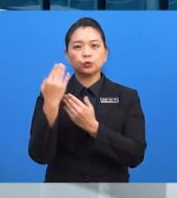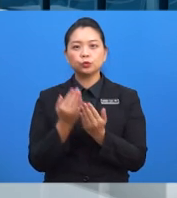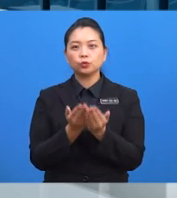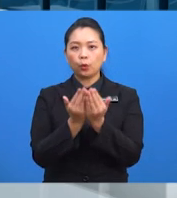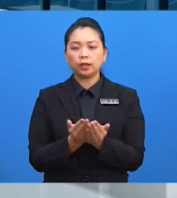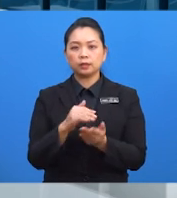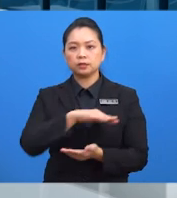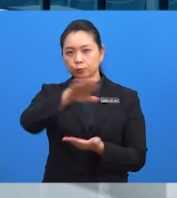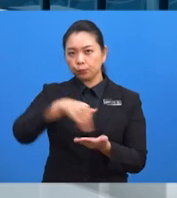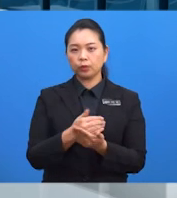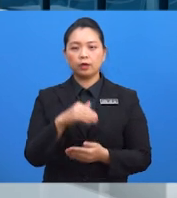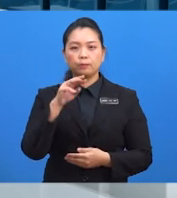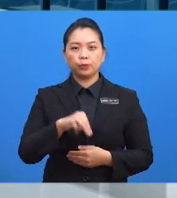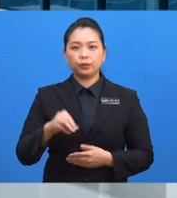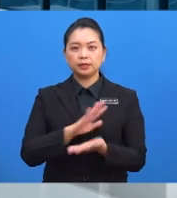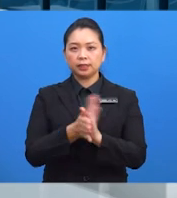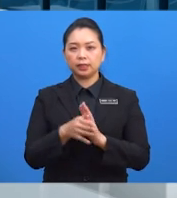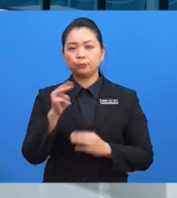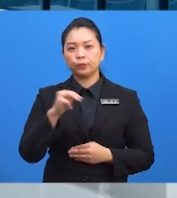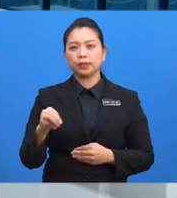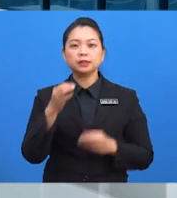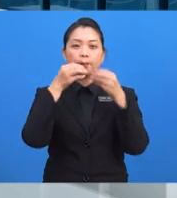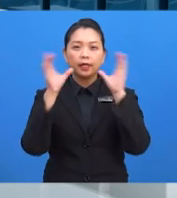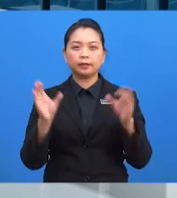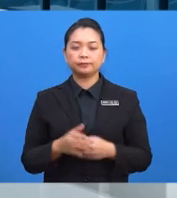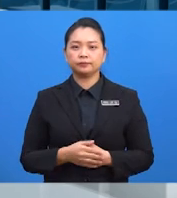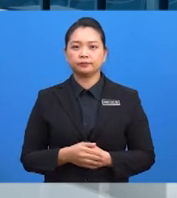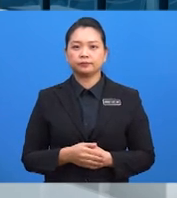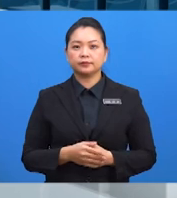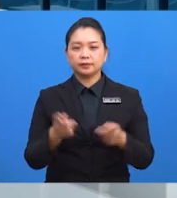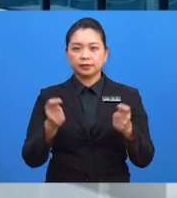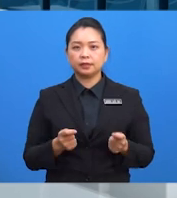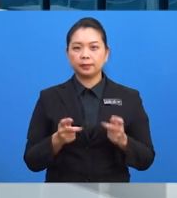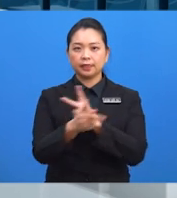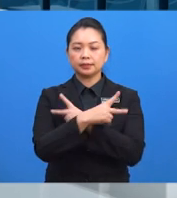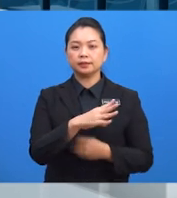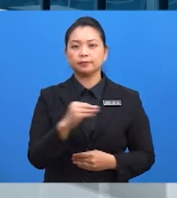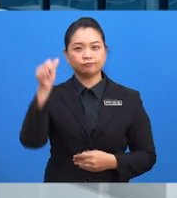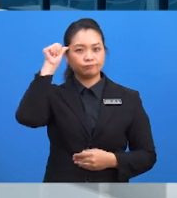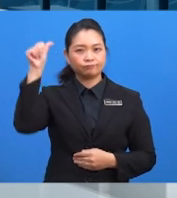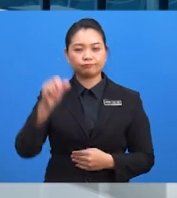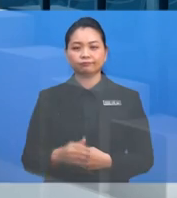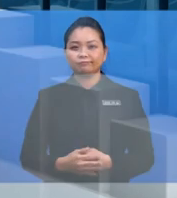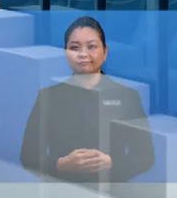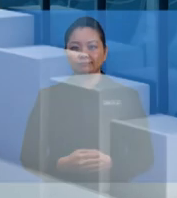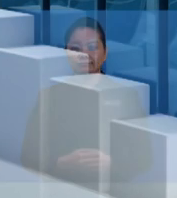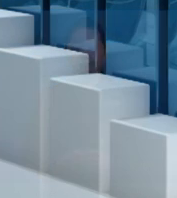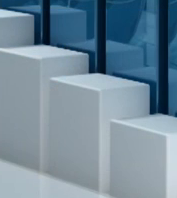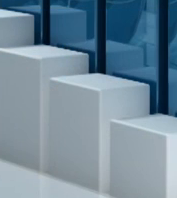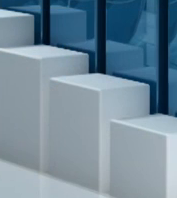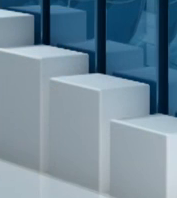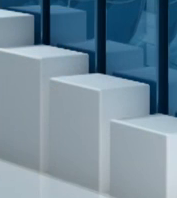doakan semoga semua murid-murid menjadi murid yang cemerlang. Terima kasih dan Assalamualaikum.